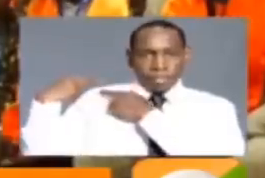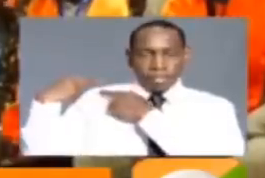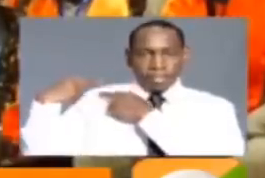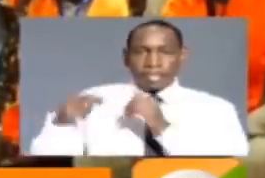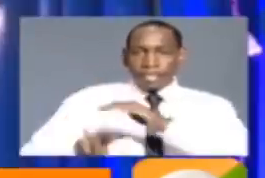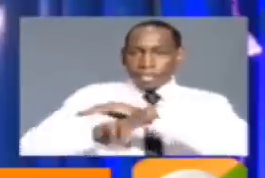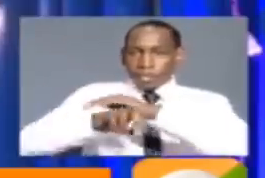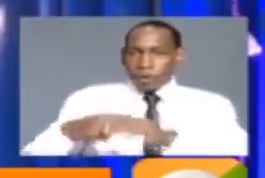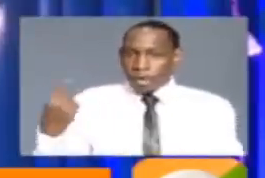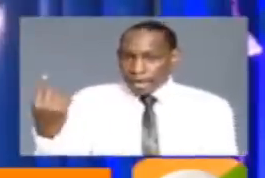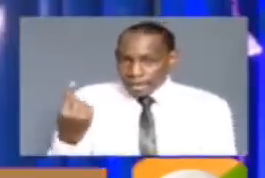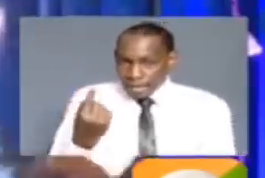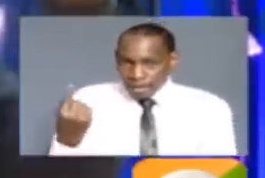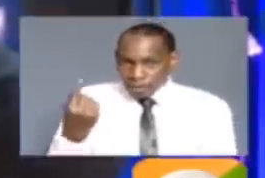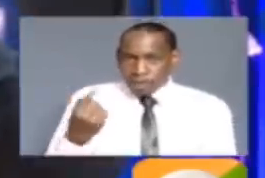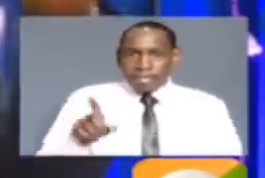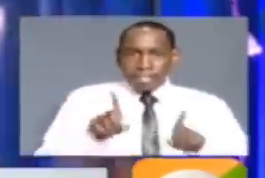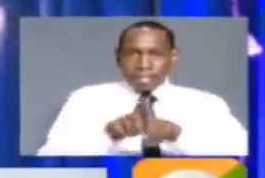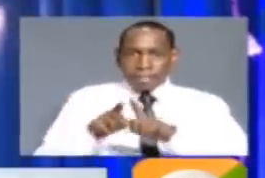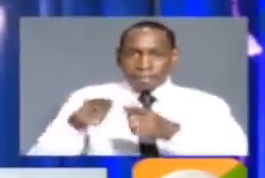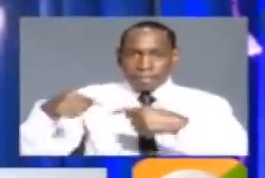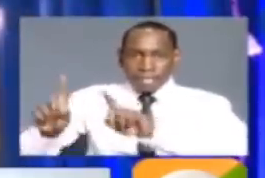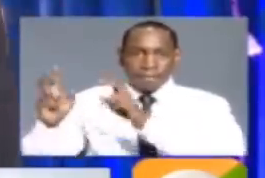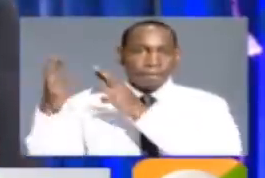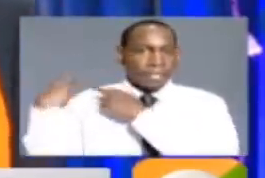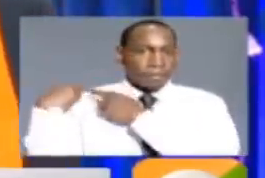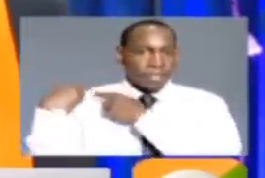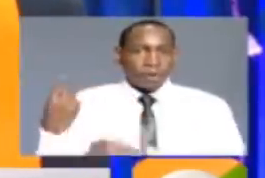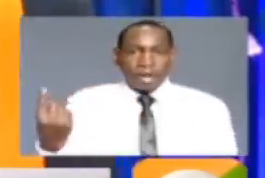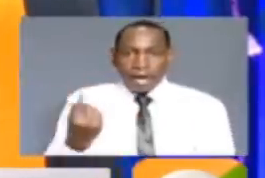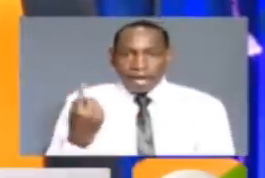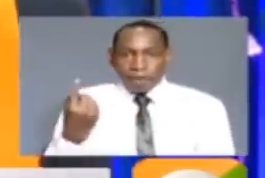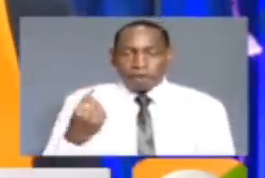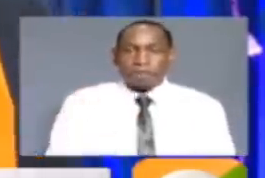Uliiba peke yako, na utabeba peke yako.